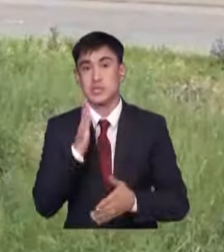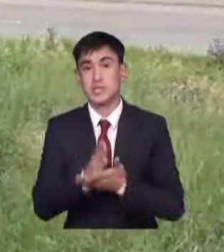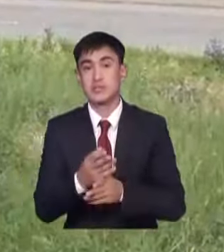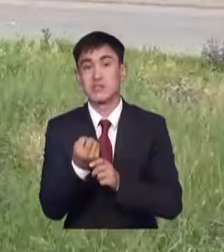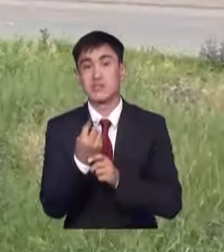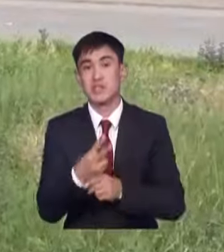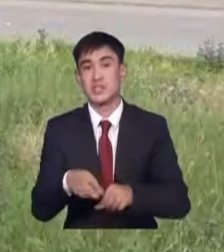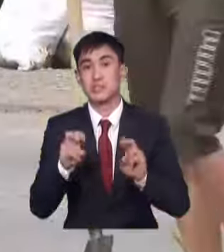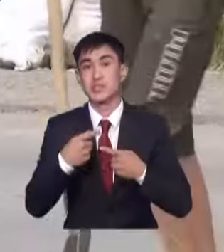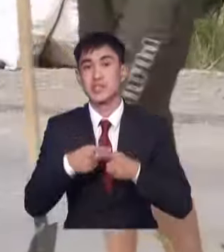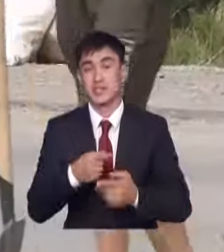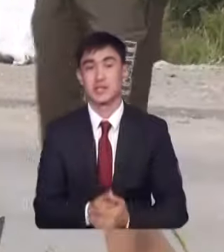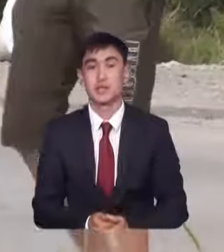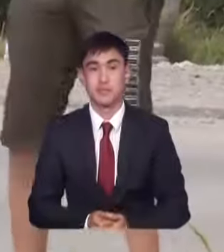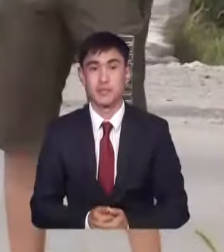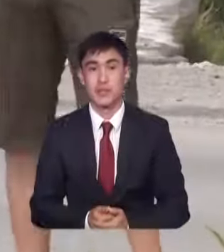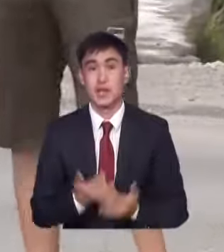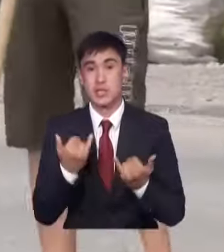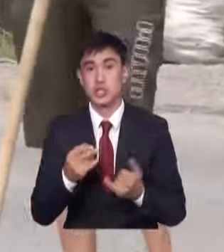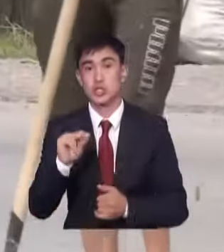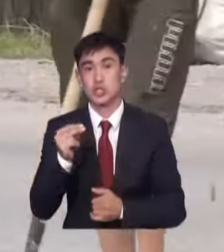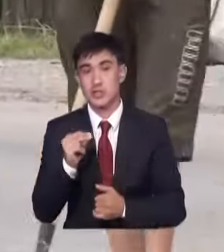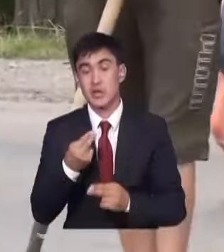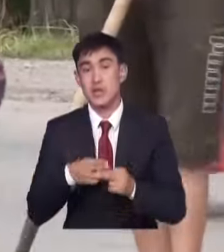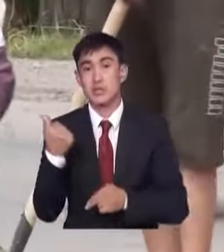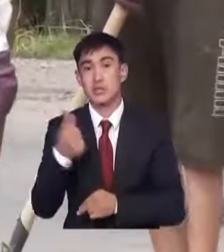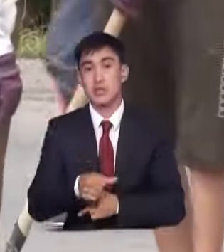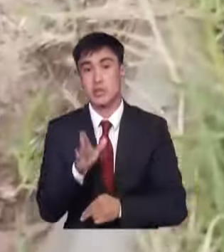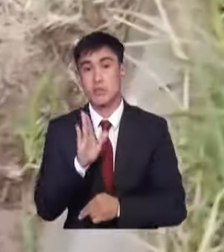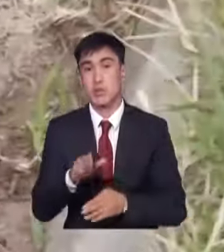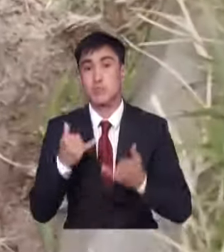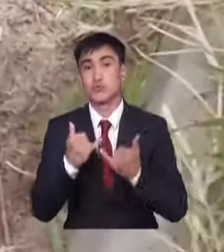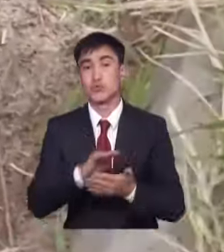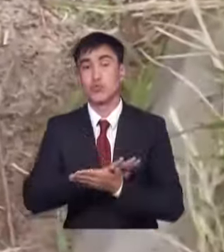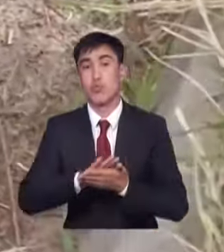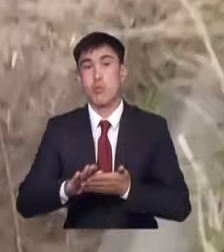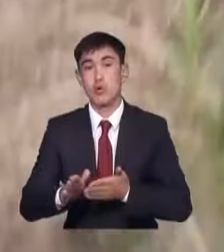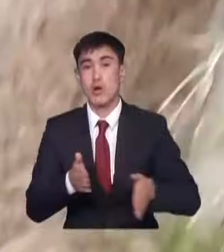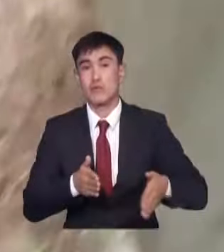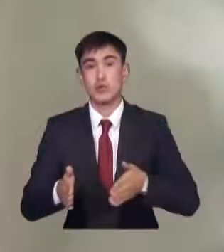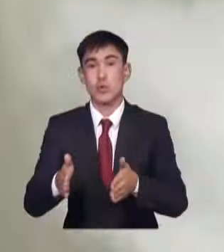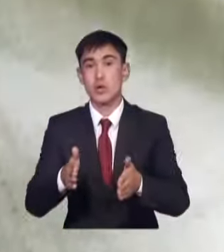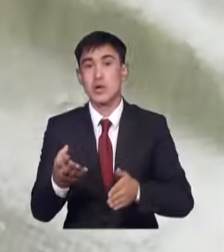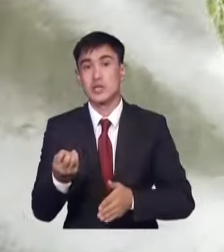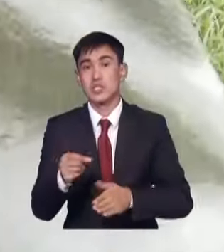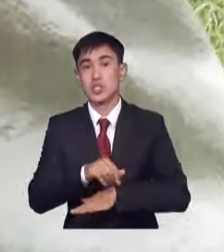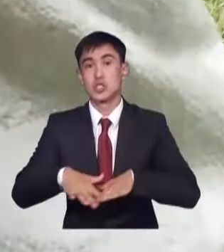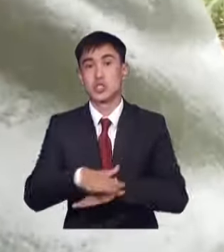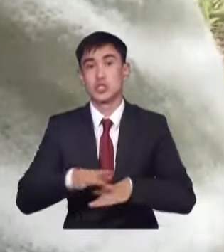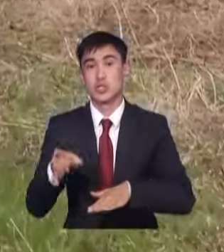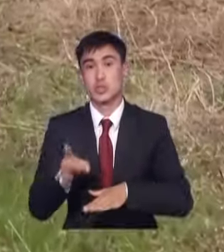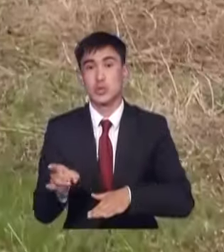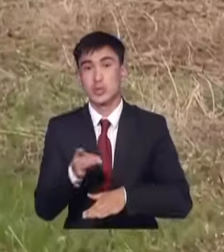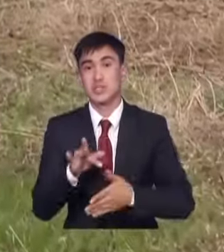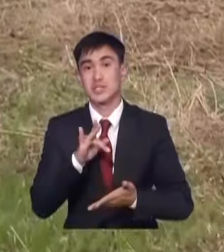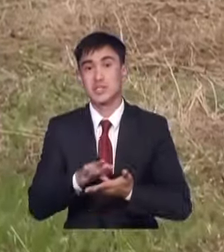было задействовано 12 единиц спецтехники нынешний четверг на этой неделе был посвящен уборке автодорог так жители